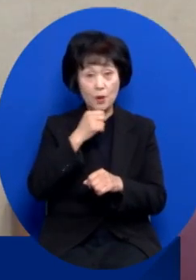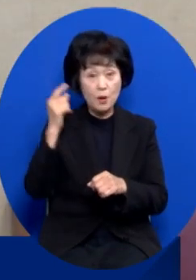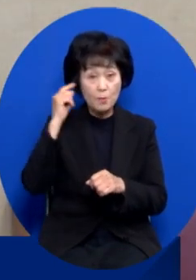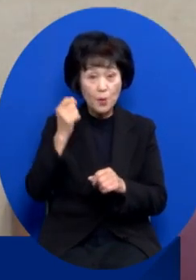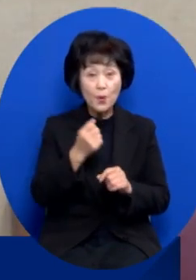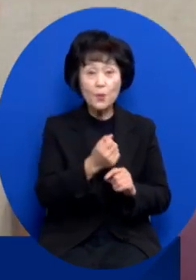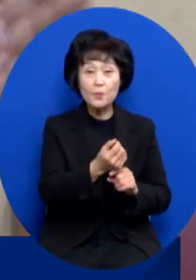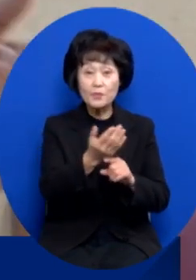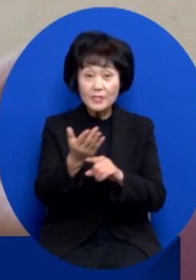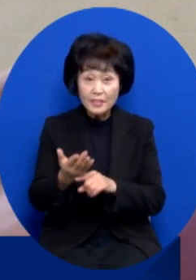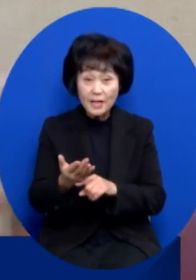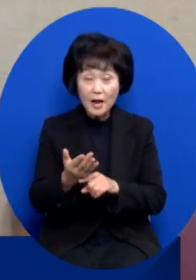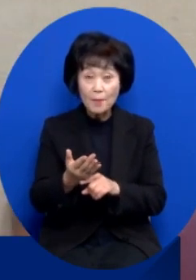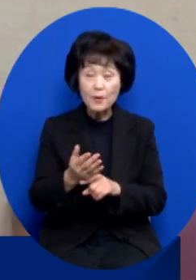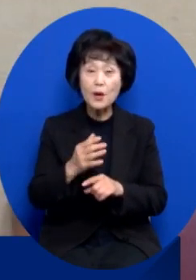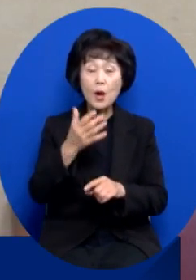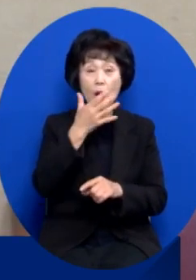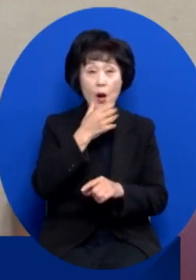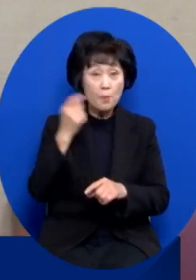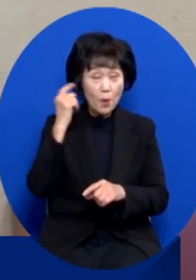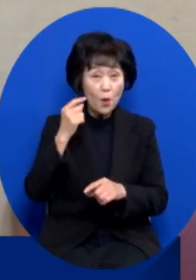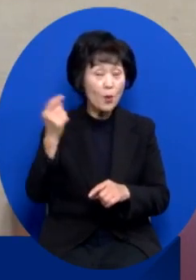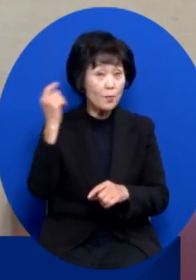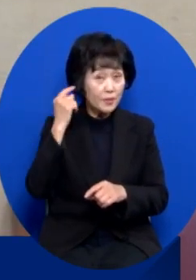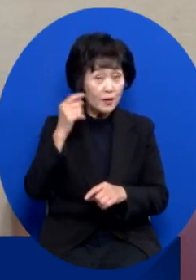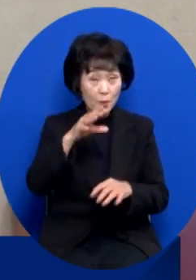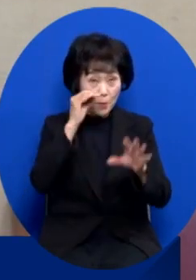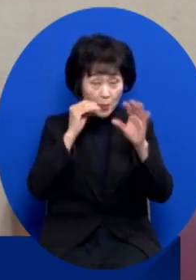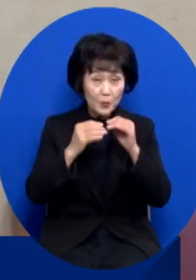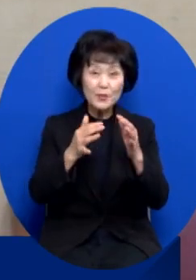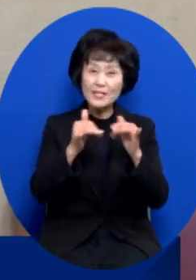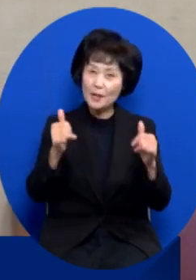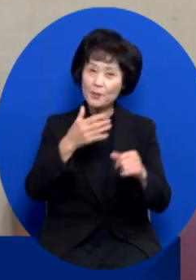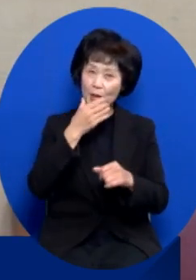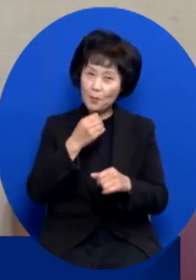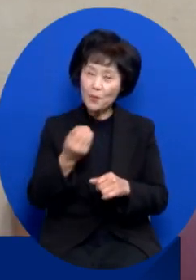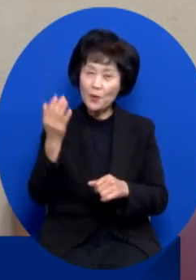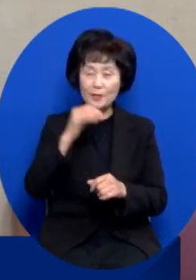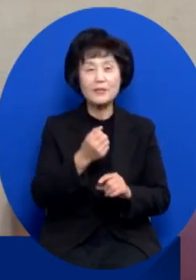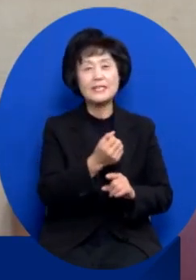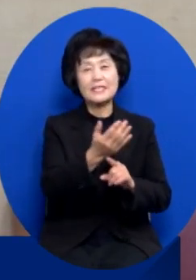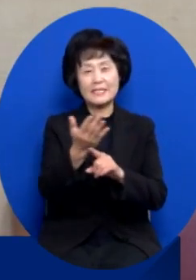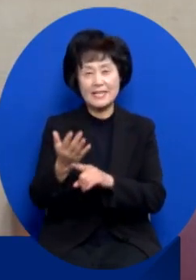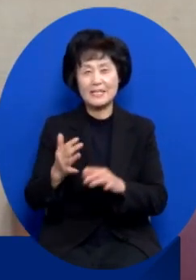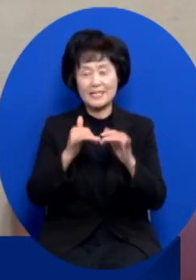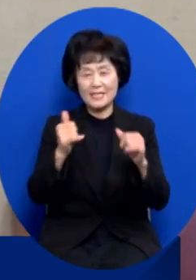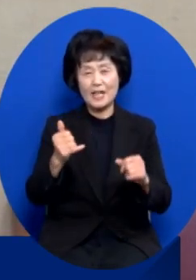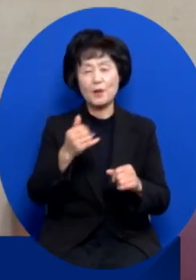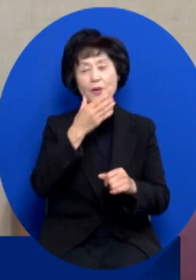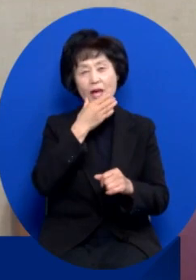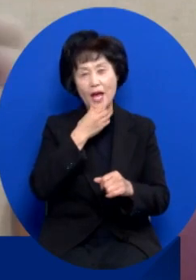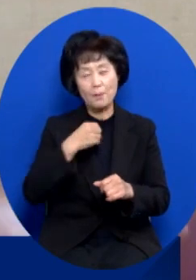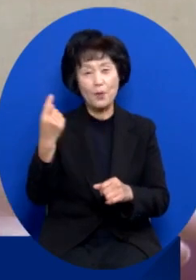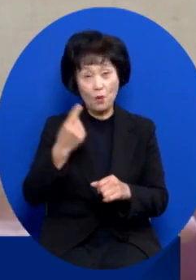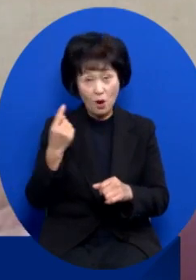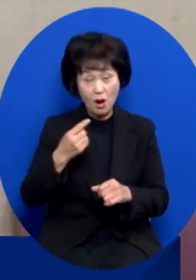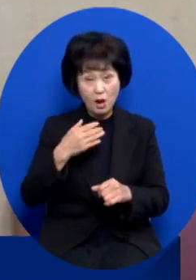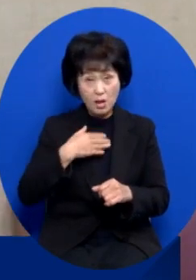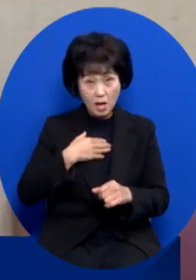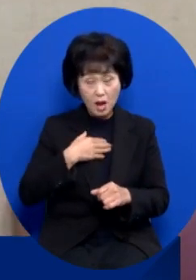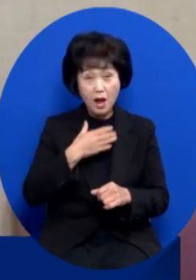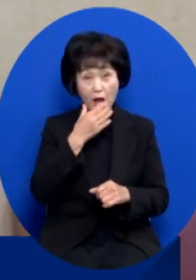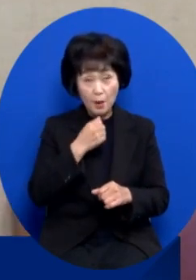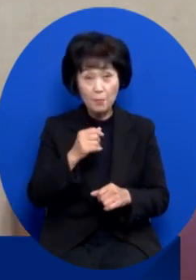전하면 복음을 받는 사람도 행복하게 되지만 전하는 사람이 복을 받아요. 나도 행복하고 다른 사람도 행복하게